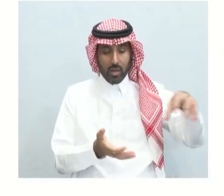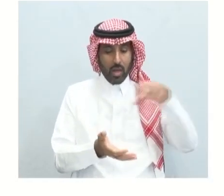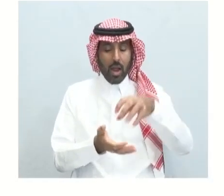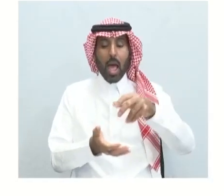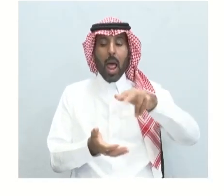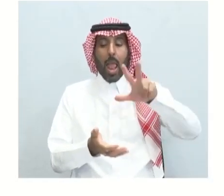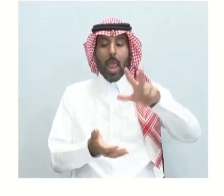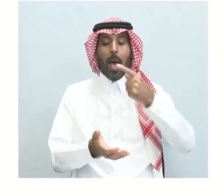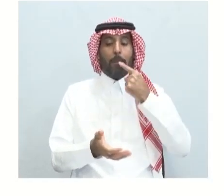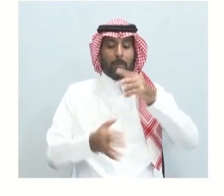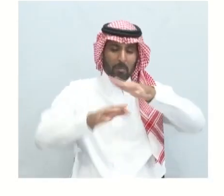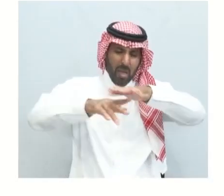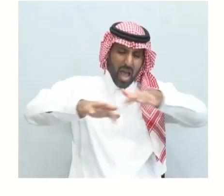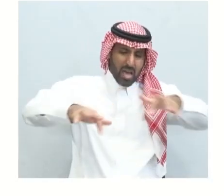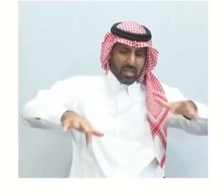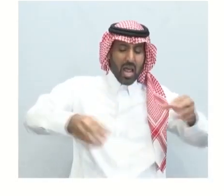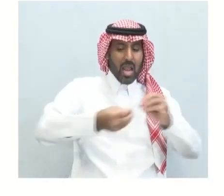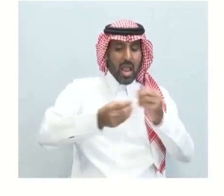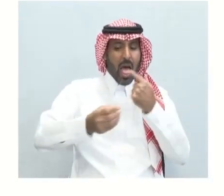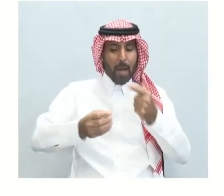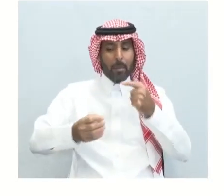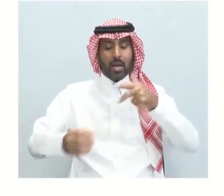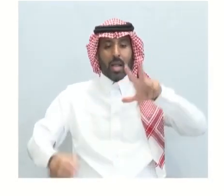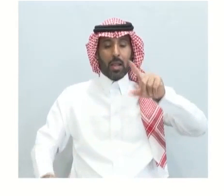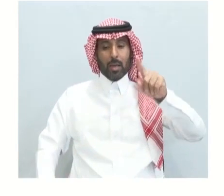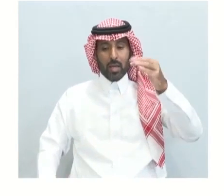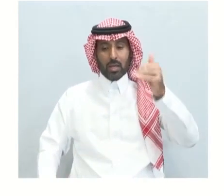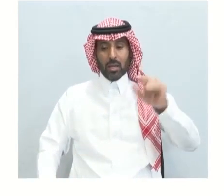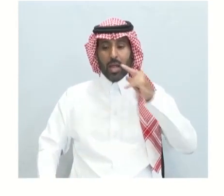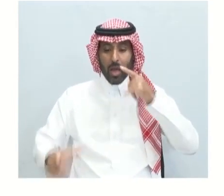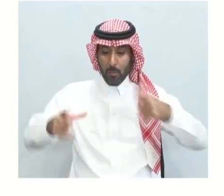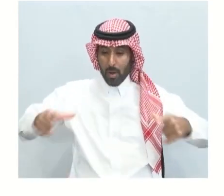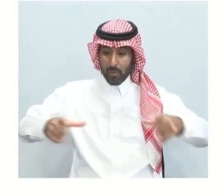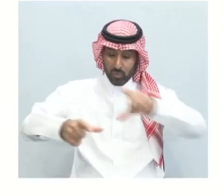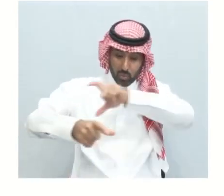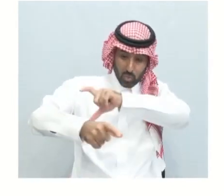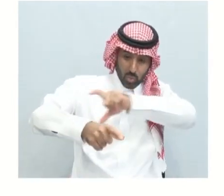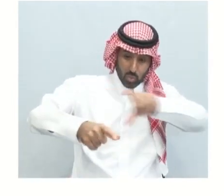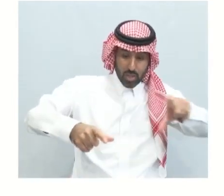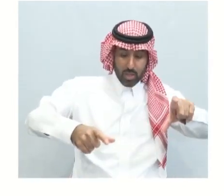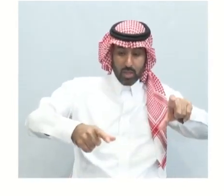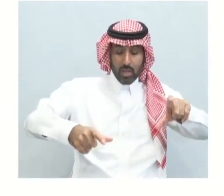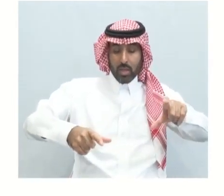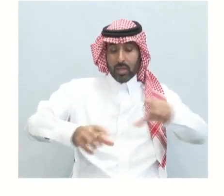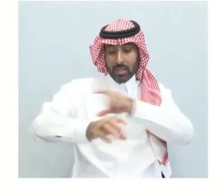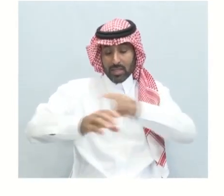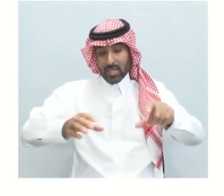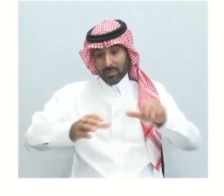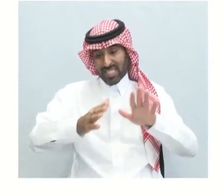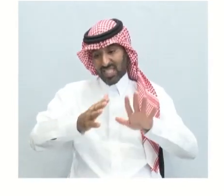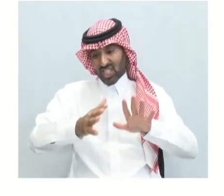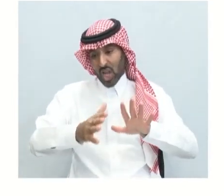البحر الاحمر هو عباره عن حوض طولي يتجه من الشمال